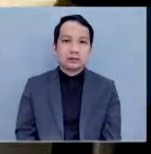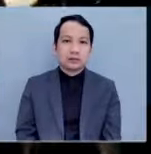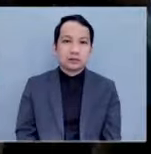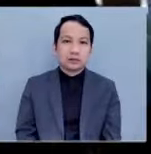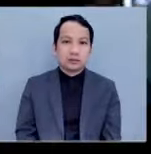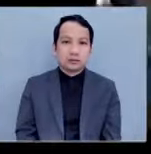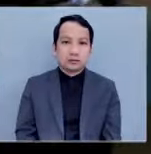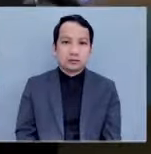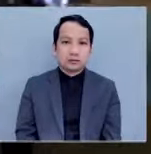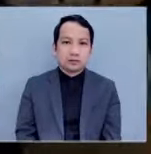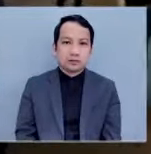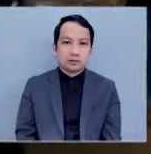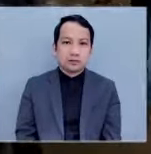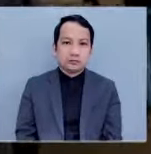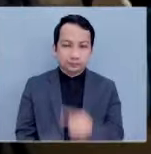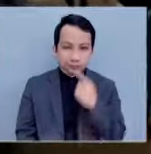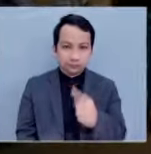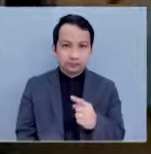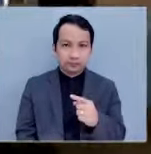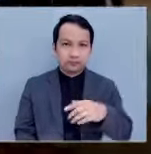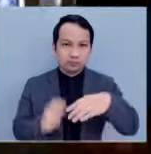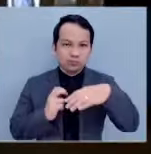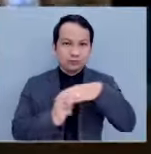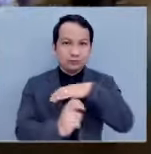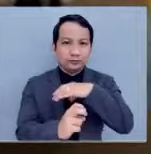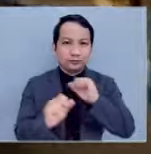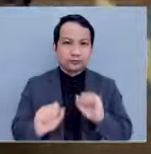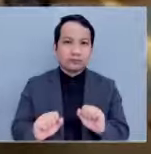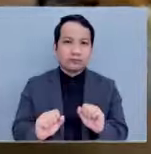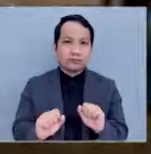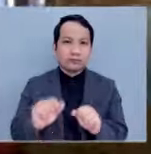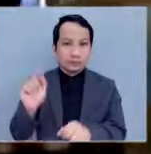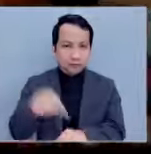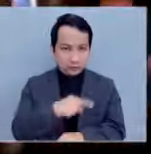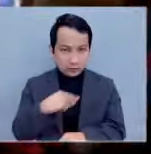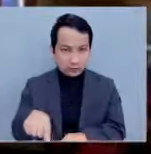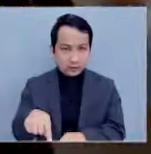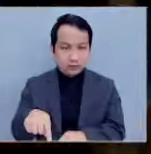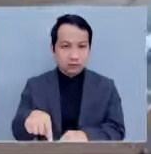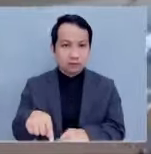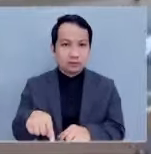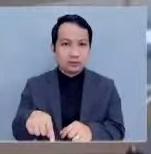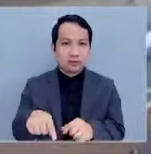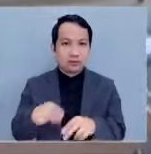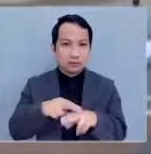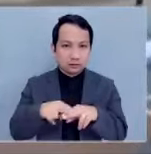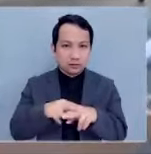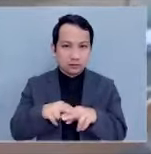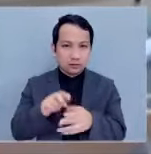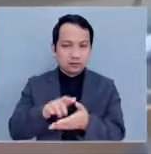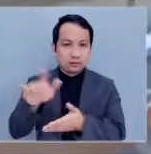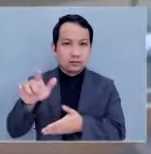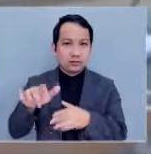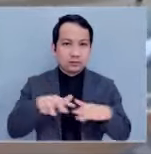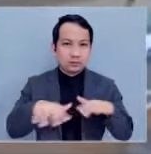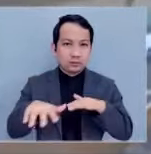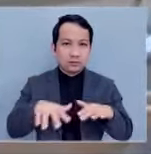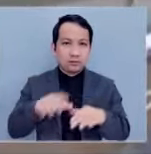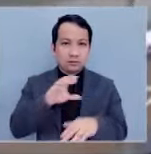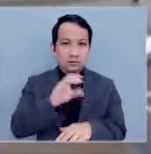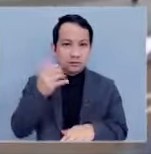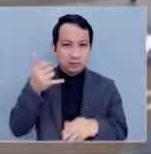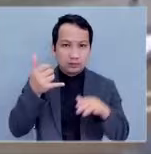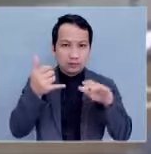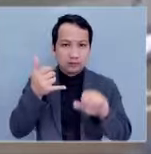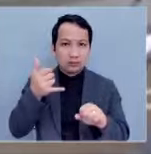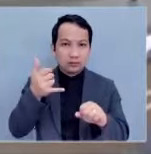Sa isa namang subway station, bumaha pa. Kaya nakansela ang mga biyahe ng tren pati eroplano. Sa kuha naman ng CCTV na ito,